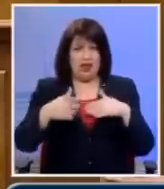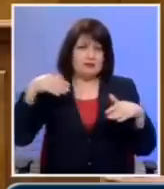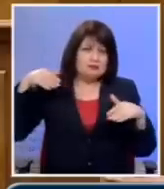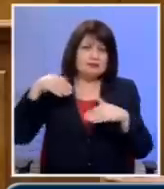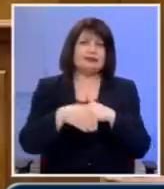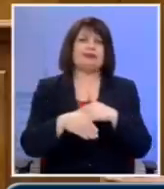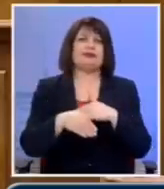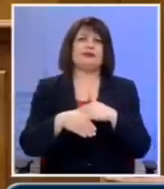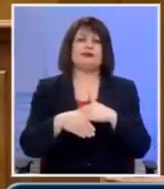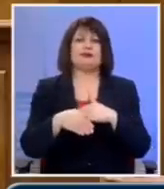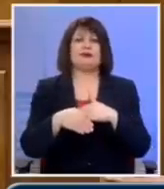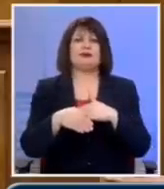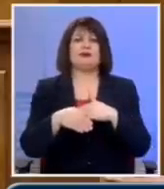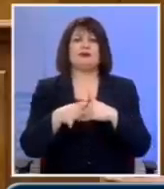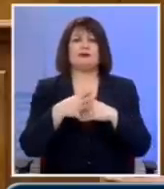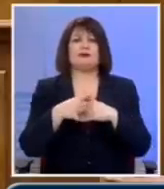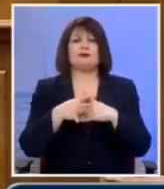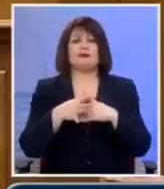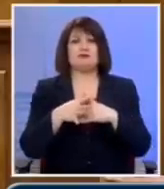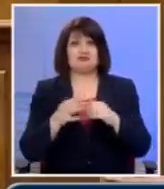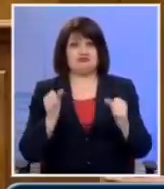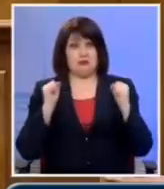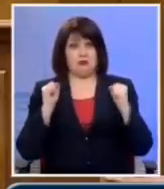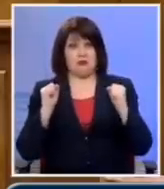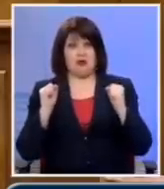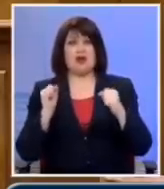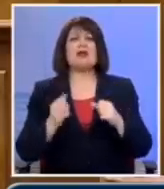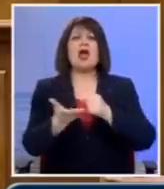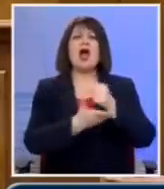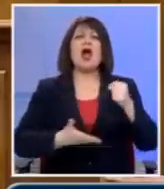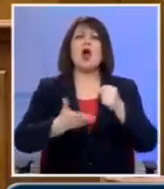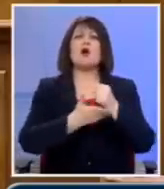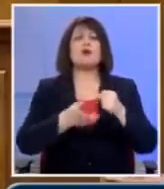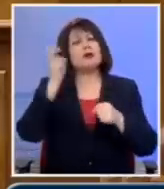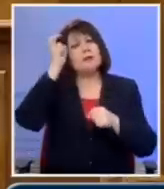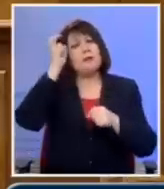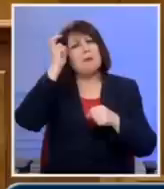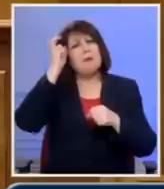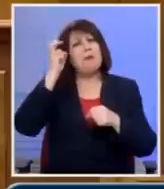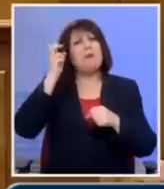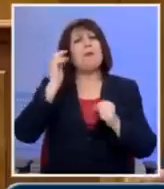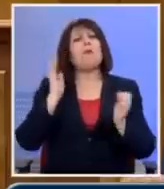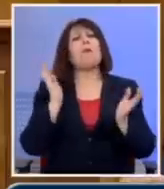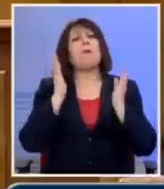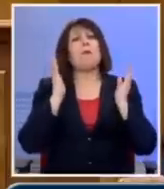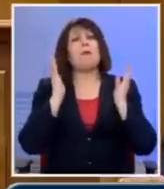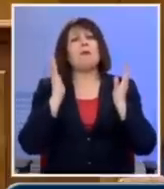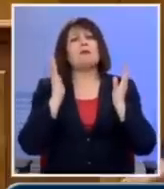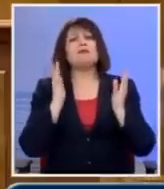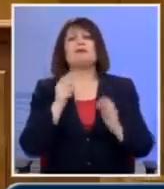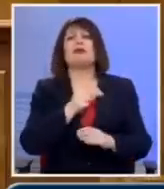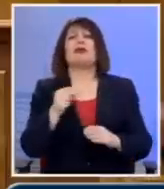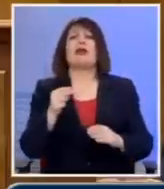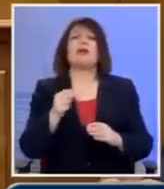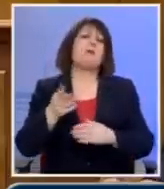κατάρρευσης έγινε η κυρίαρχη και η Αγροτική είναι σήμερα, για να την θυμόμαστε, μια υπόθεση από